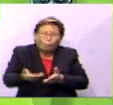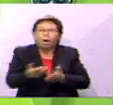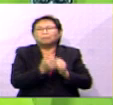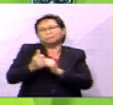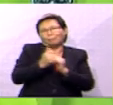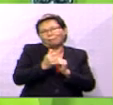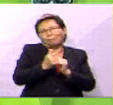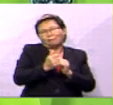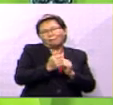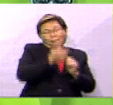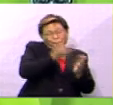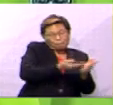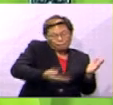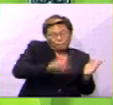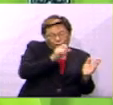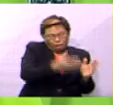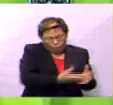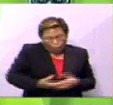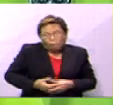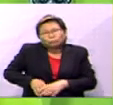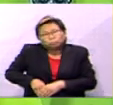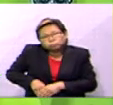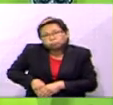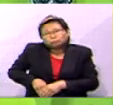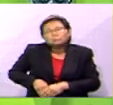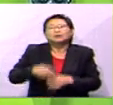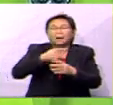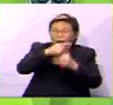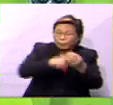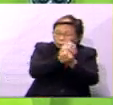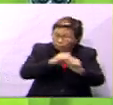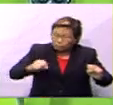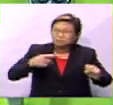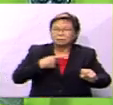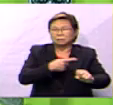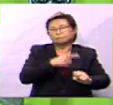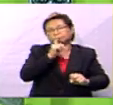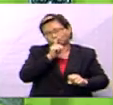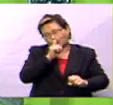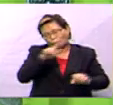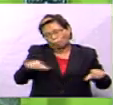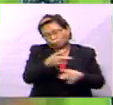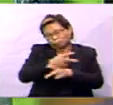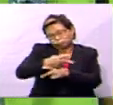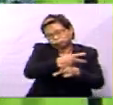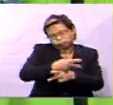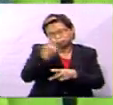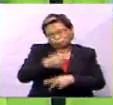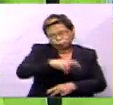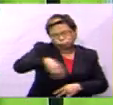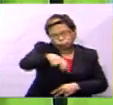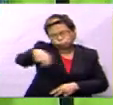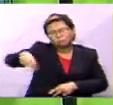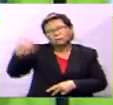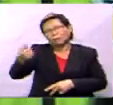bersama mereka dan dari segi keselamatan kita akan sentiasa menjalankan rondaan. Terima kasih